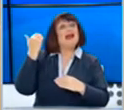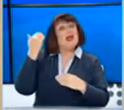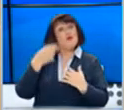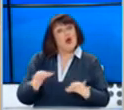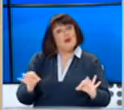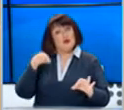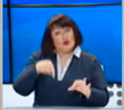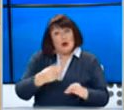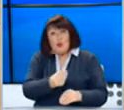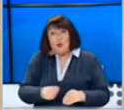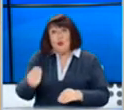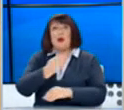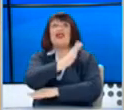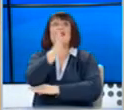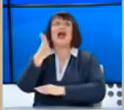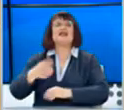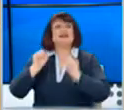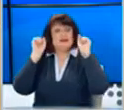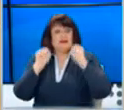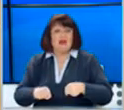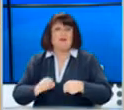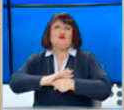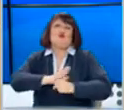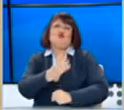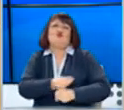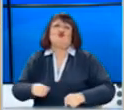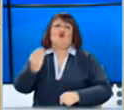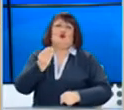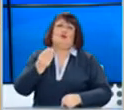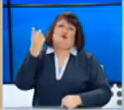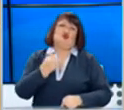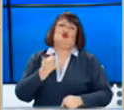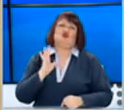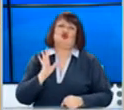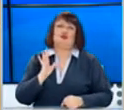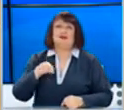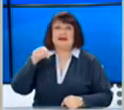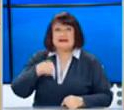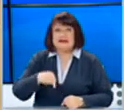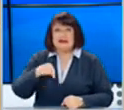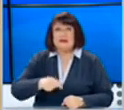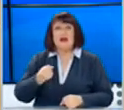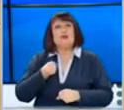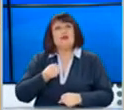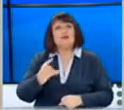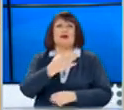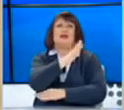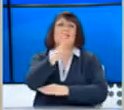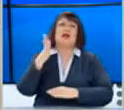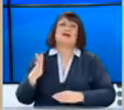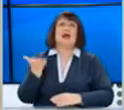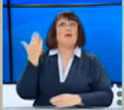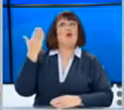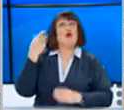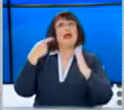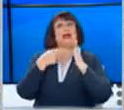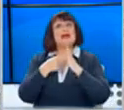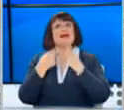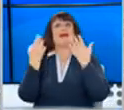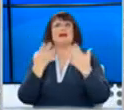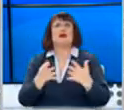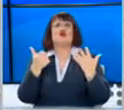Ναι. Η απάντηση είναι ότι σήμερα στην Ελλάδα έχουμε περισσότερα δάση από ό,τι είχαμε το 1960.